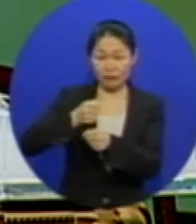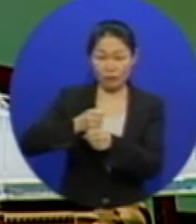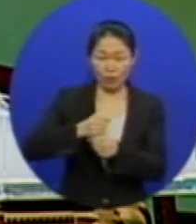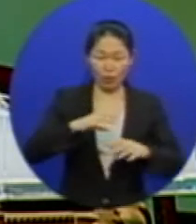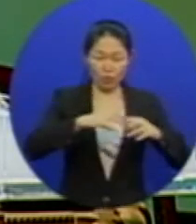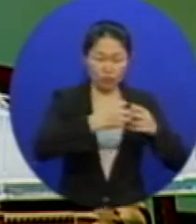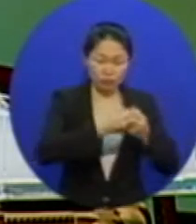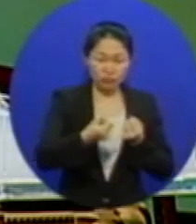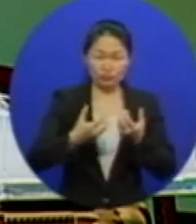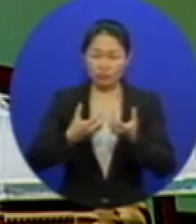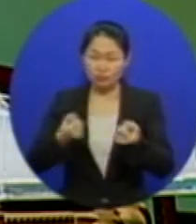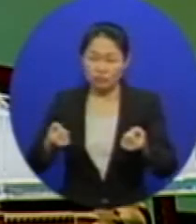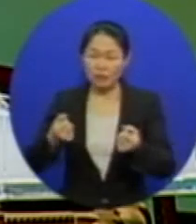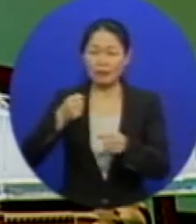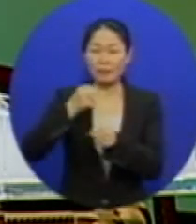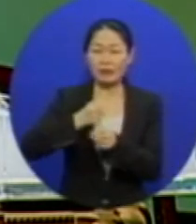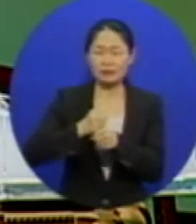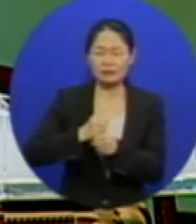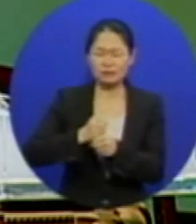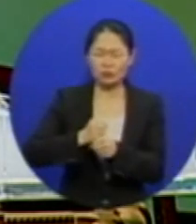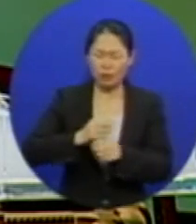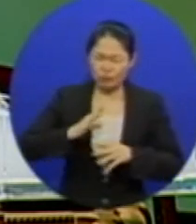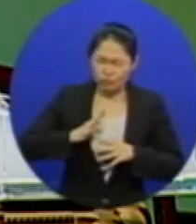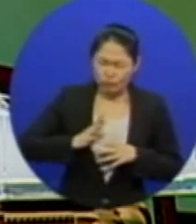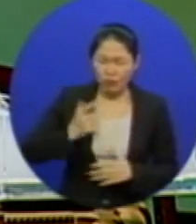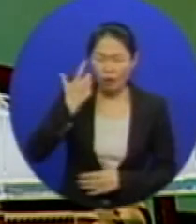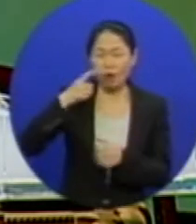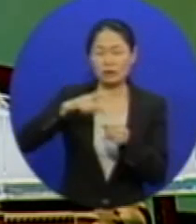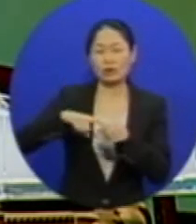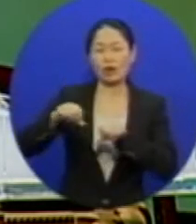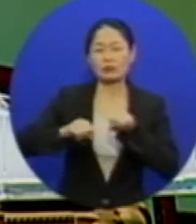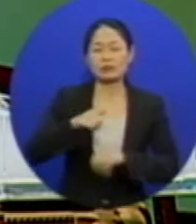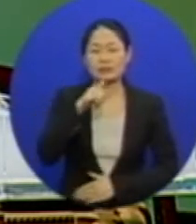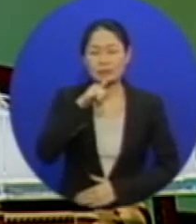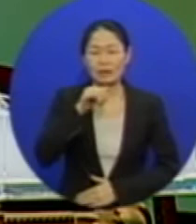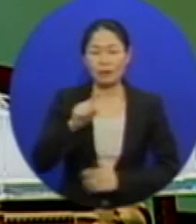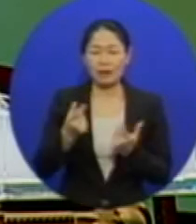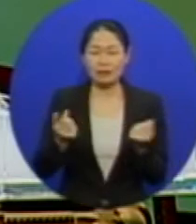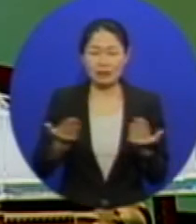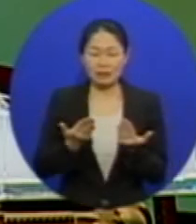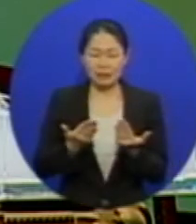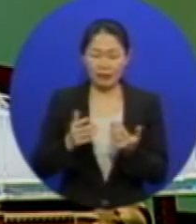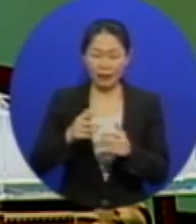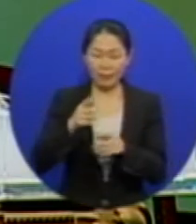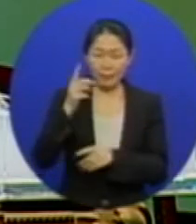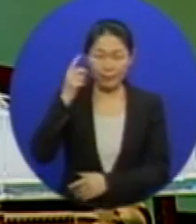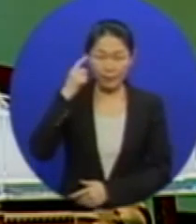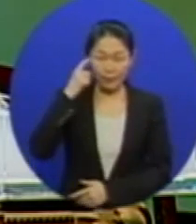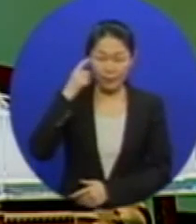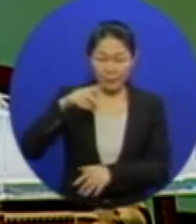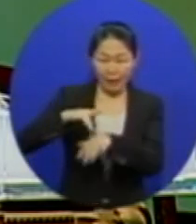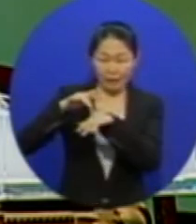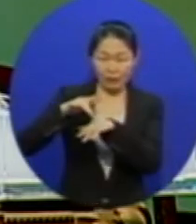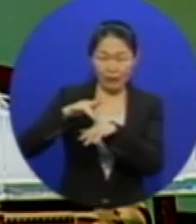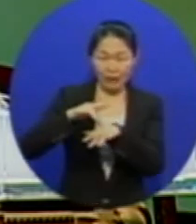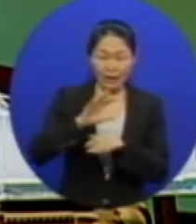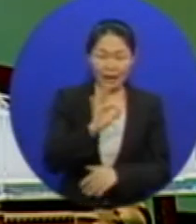분열시키는 무서운 영적인 역사가 있어요 일은 마귀가 에덴동산에서